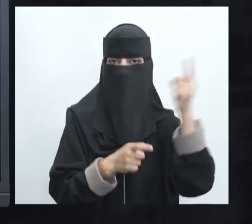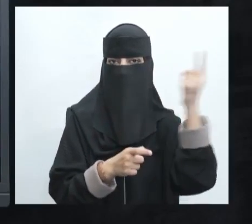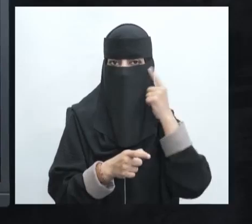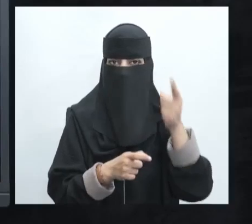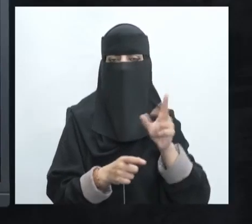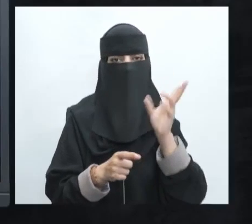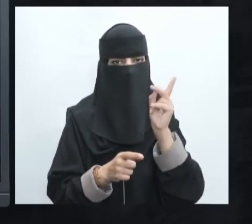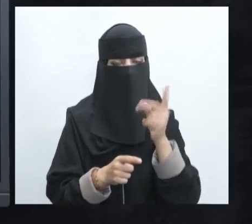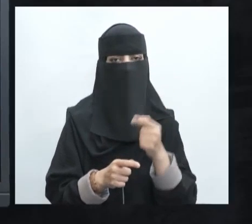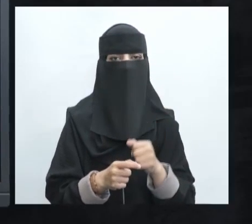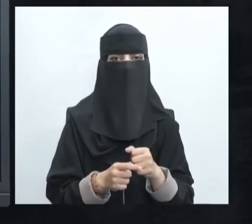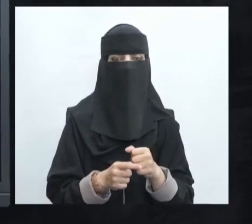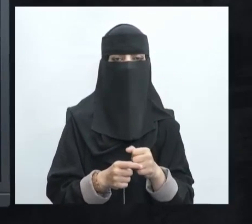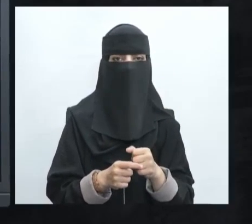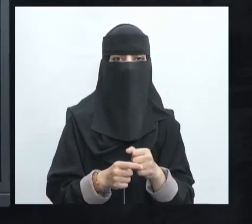كذلك